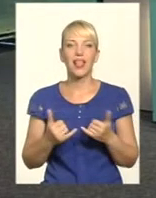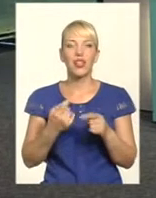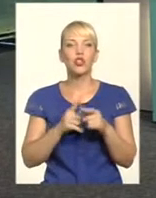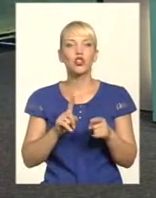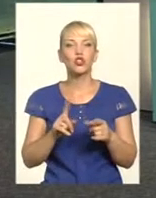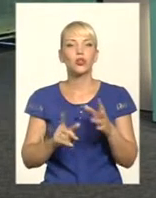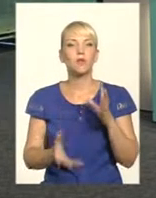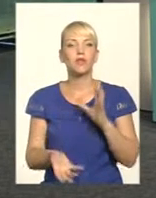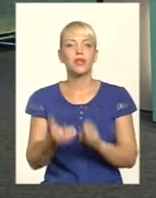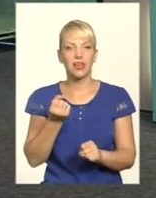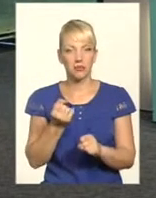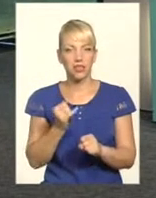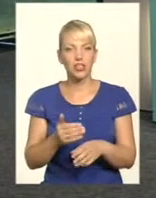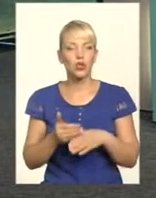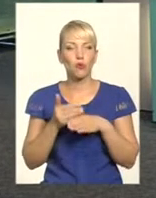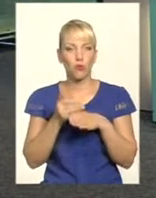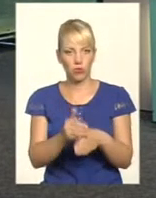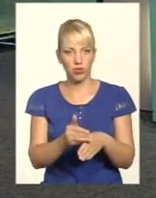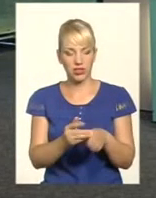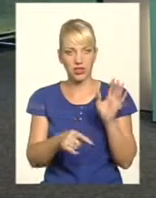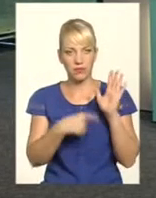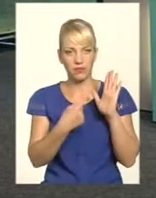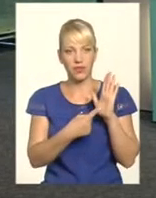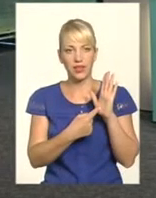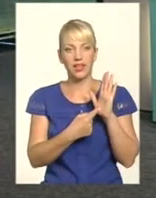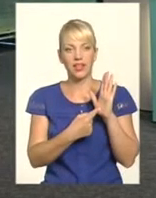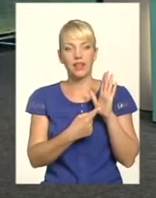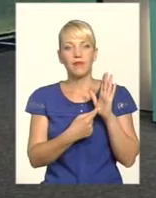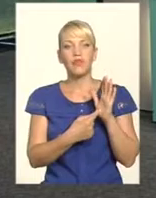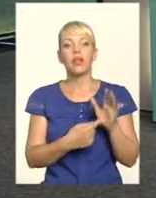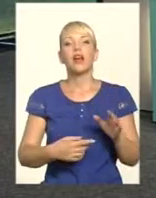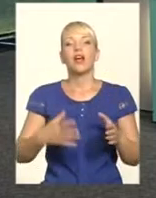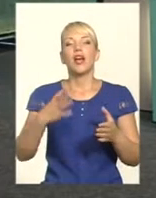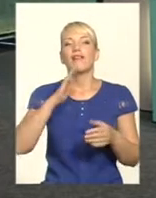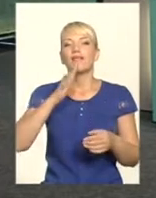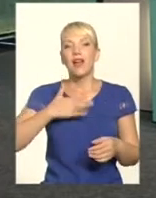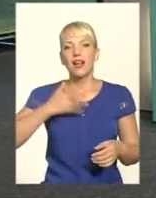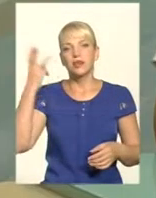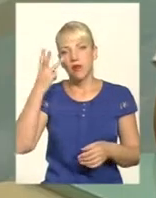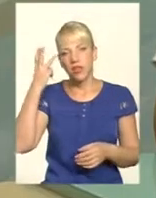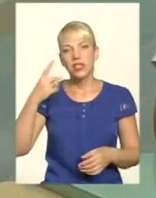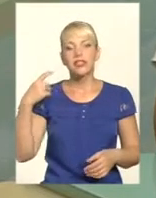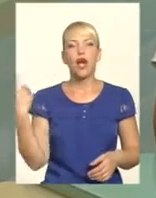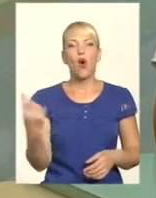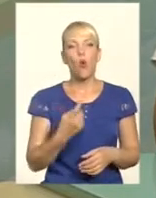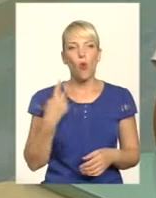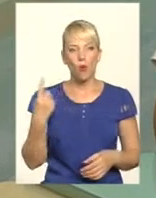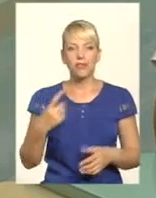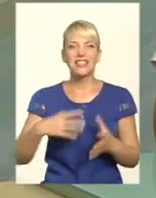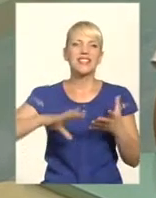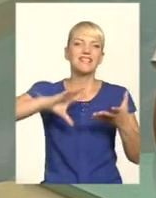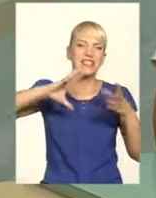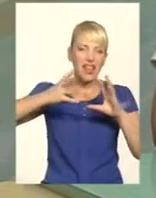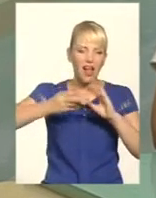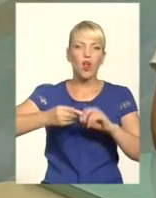що хмельничани, і не тільки хмельничани, а безпосередньо області, в цілому по країні. Ви знаєте, що